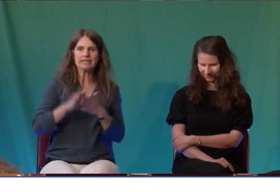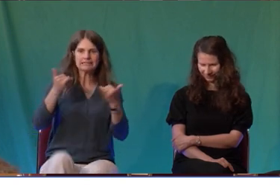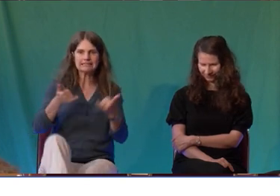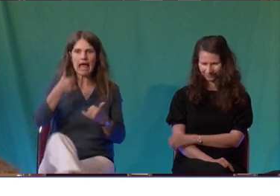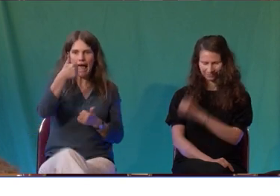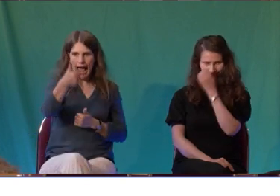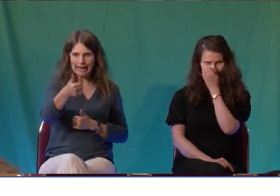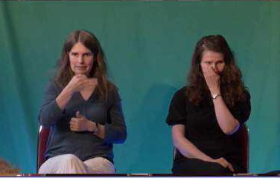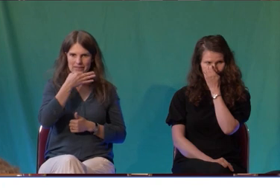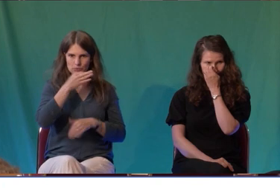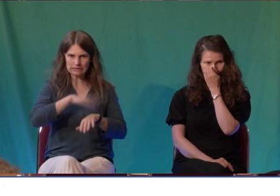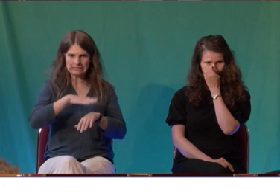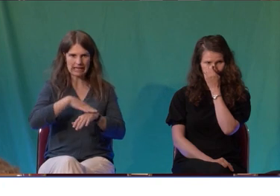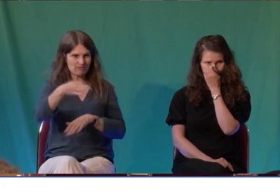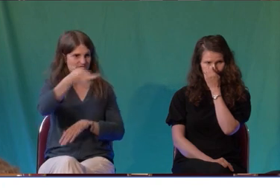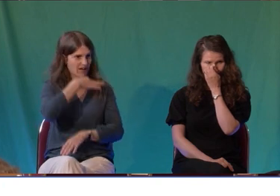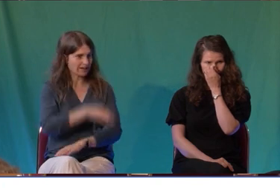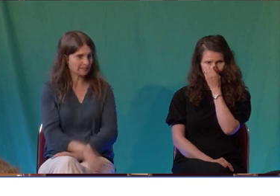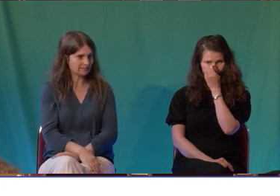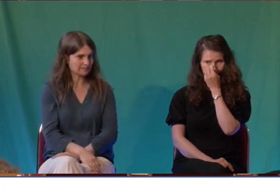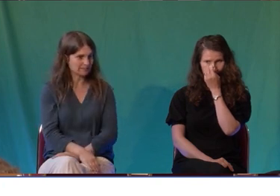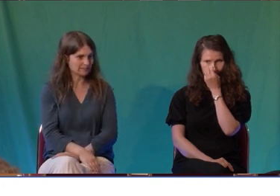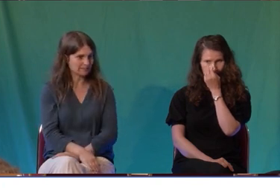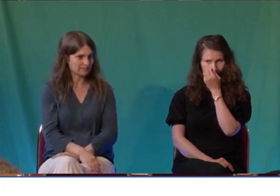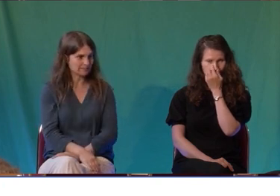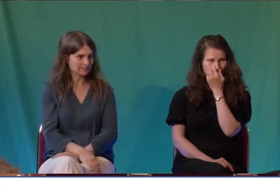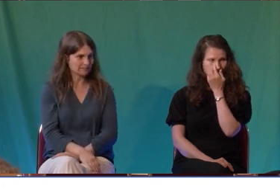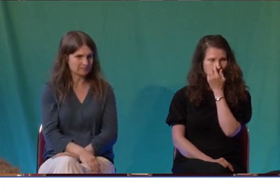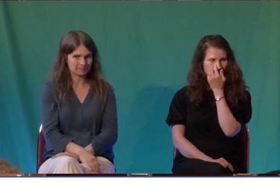eine Nachfrage von ihnen gibt oder eine Ergänzung